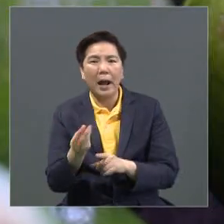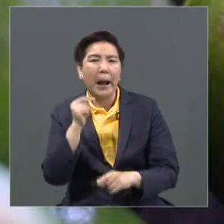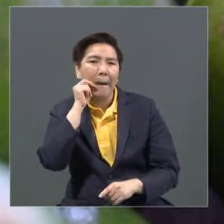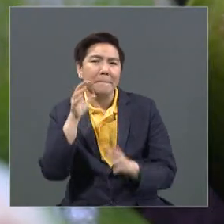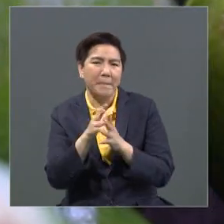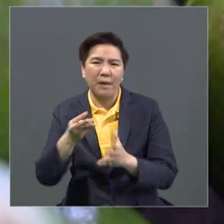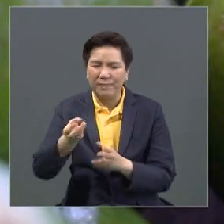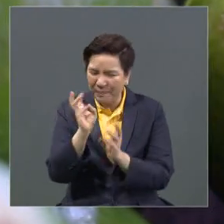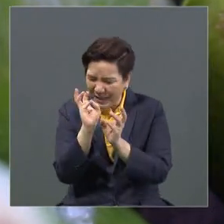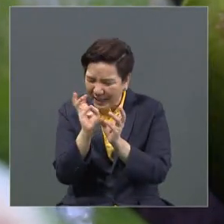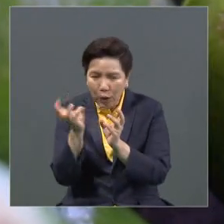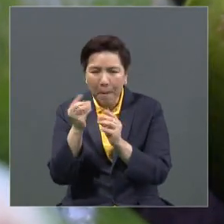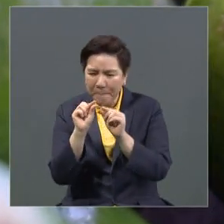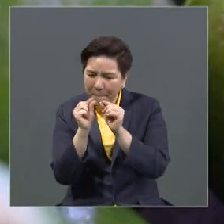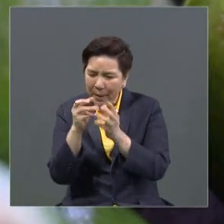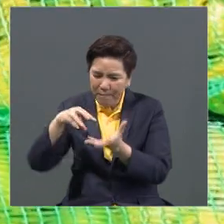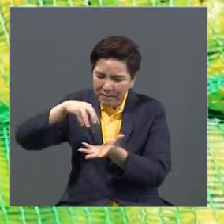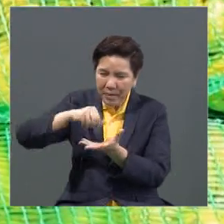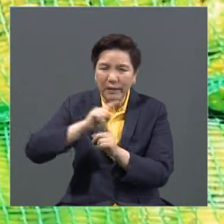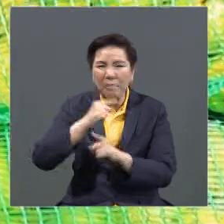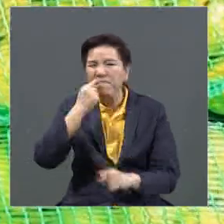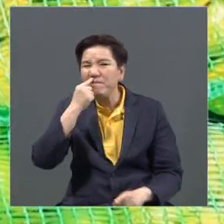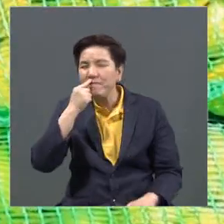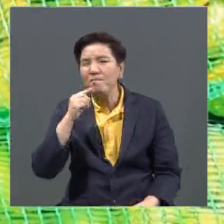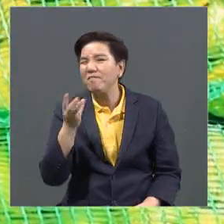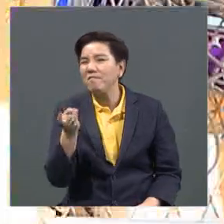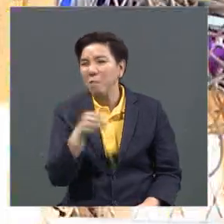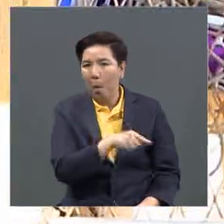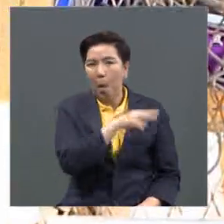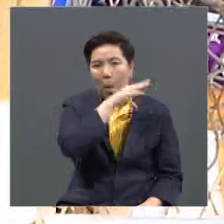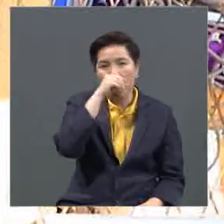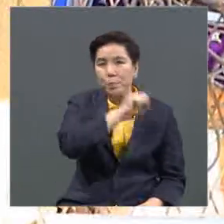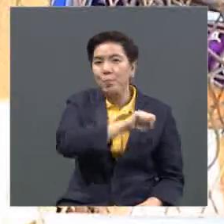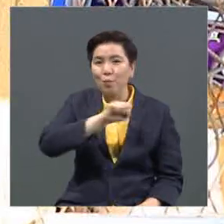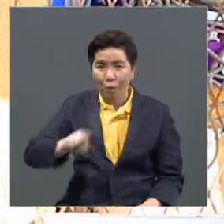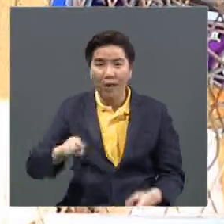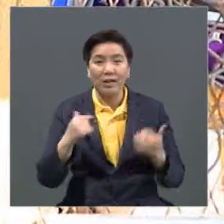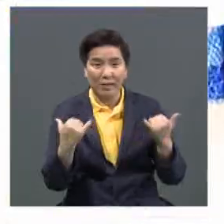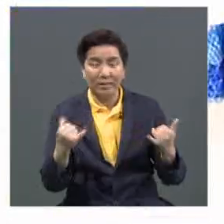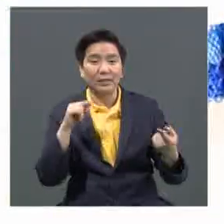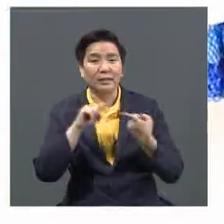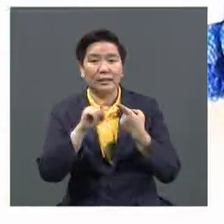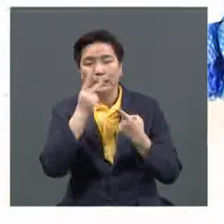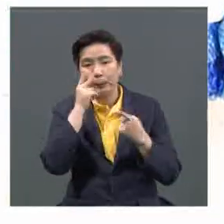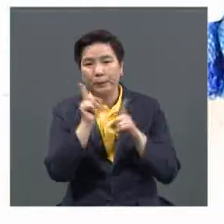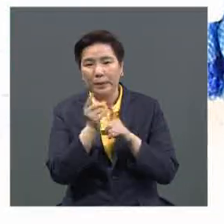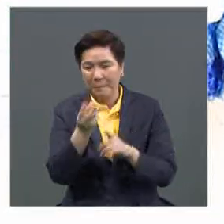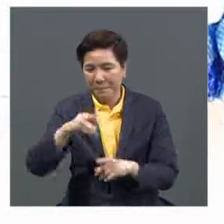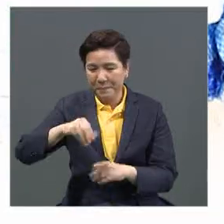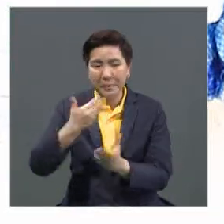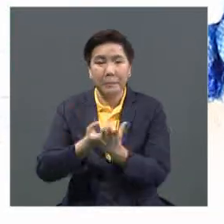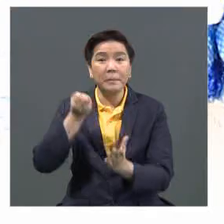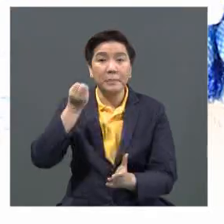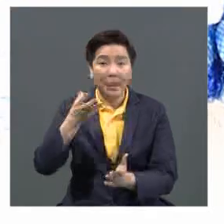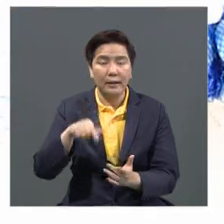มากเมล็ดน้อยเปลือกบางแต่ว่ากลิ่นจะไม่หอมเหมือนกับมะนาวบ้านครับขณะเดียวกันในช่วงที่มะนาวราคาแพง